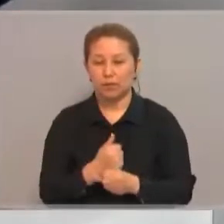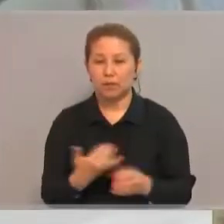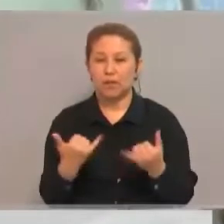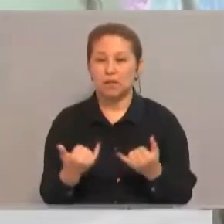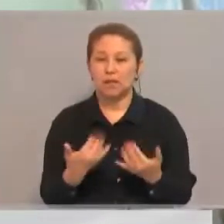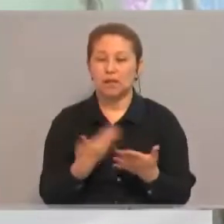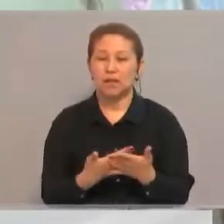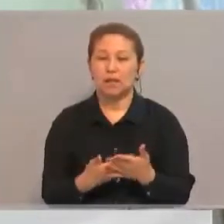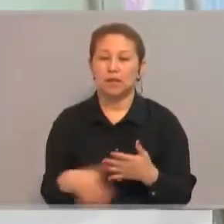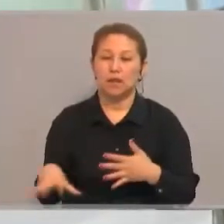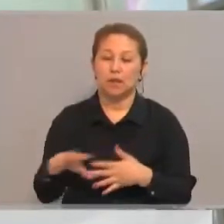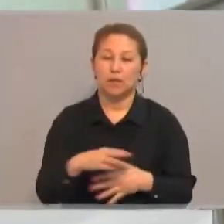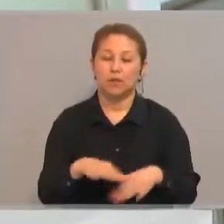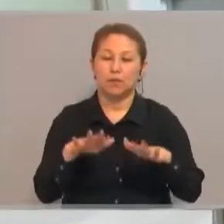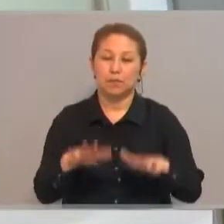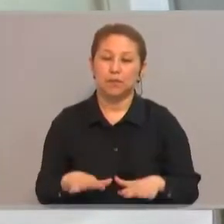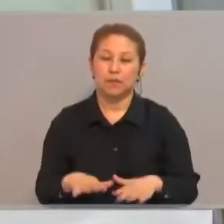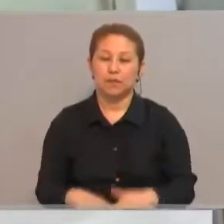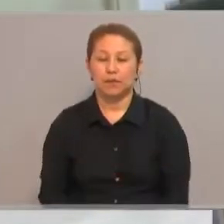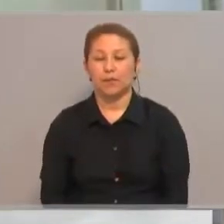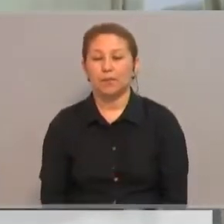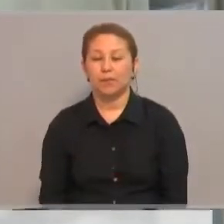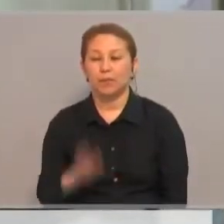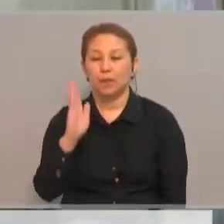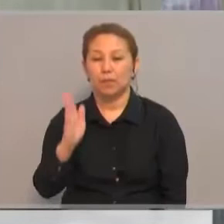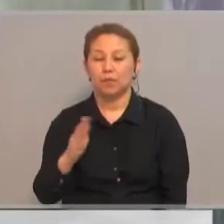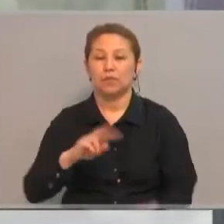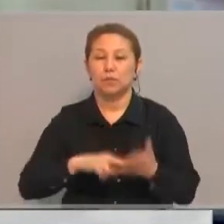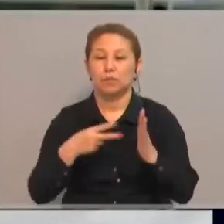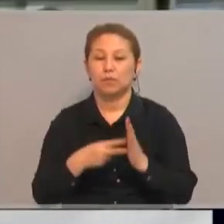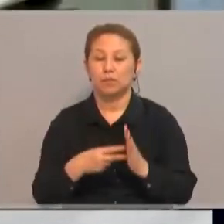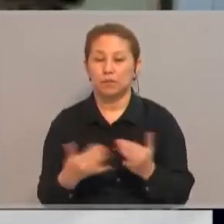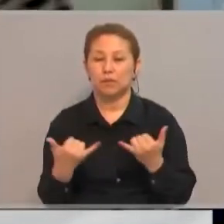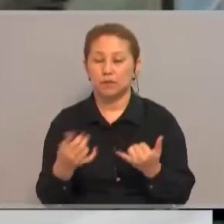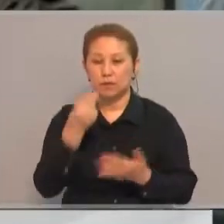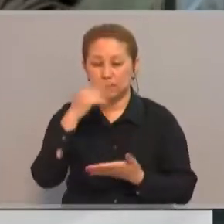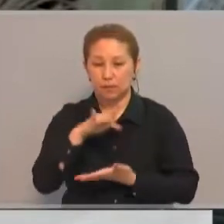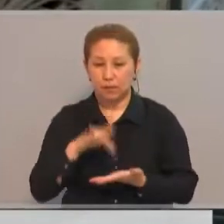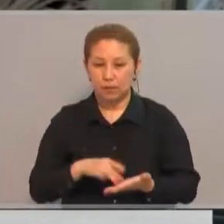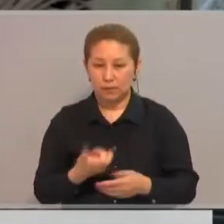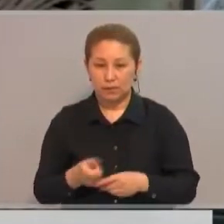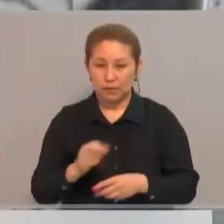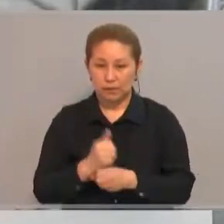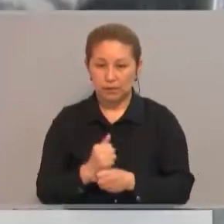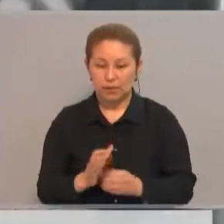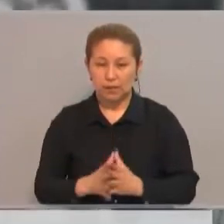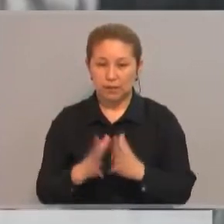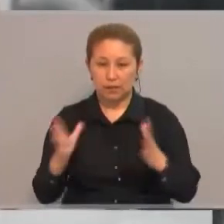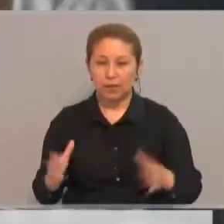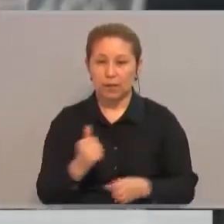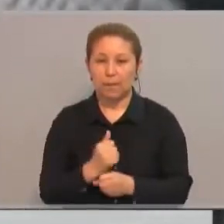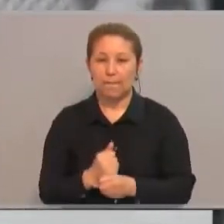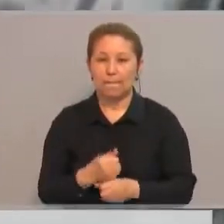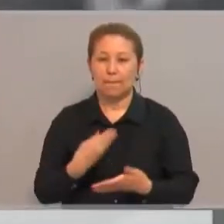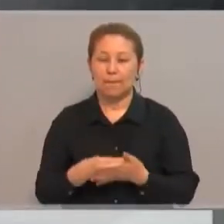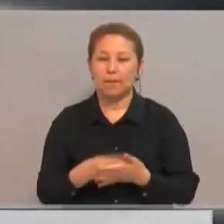Значительный вклад в бизнес вносят и местные предприниматели. В будущем планируется наладить производство в Шымкенте для изготовления необходимых мелочей